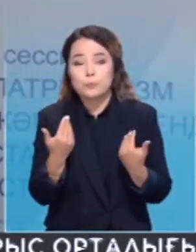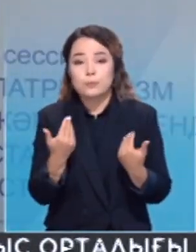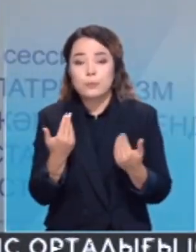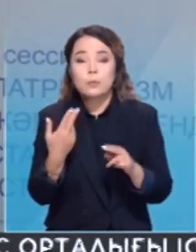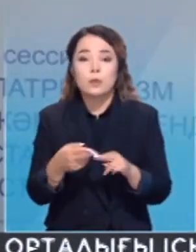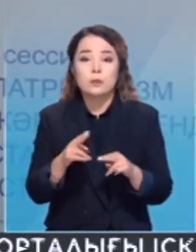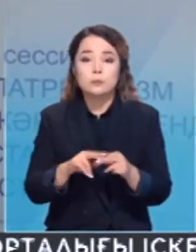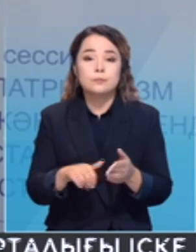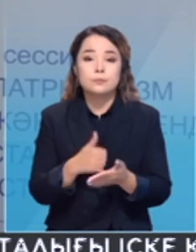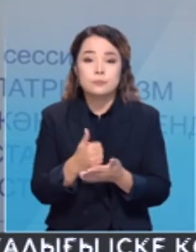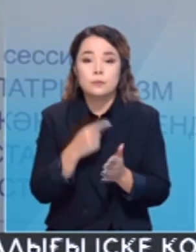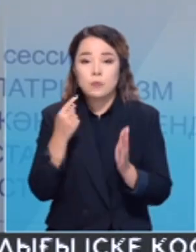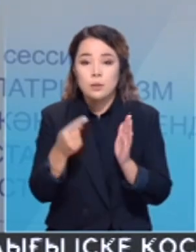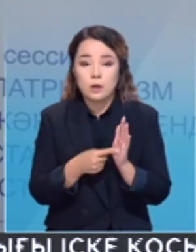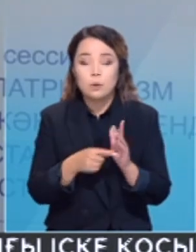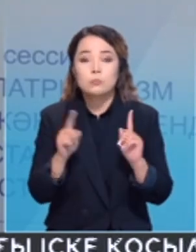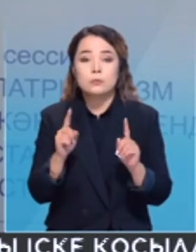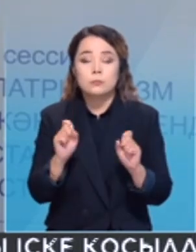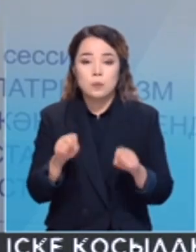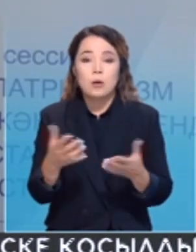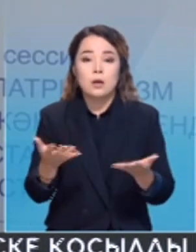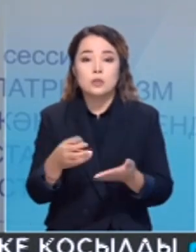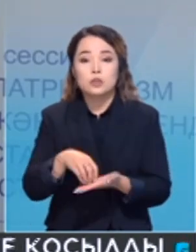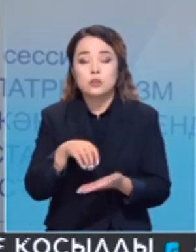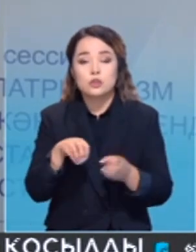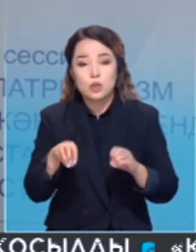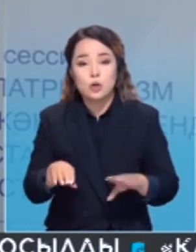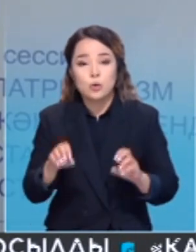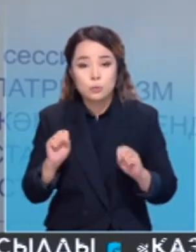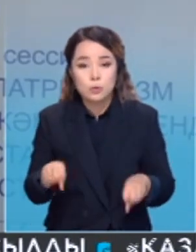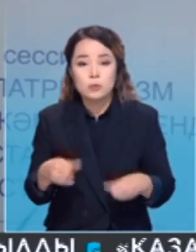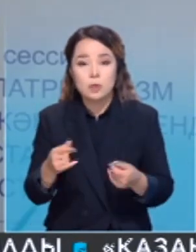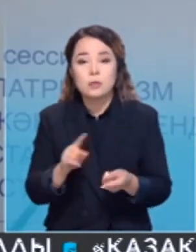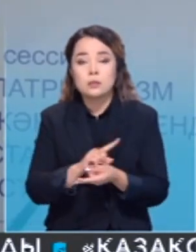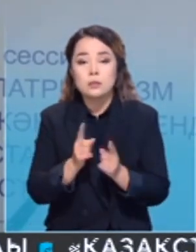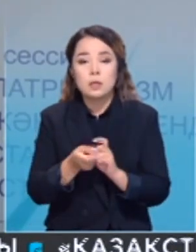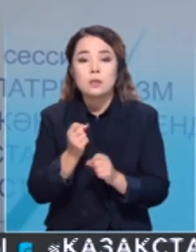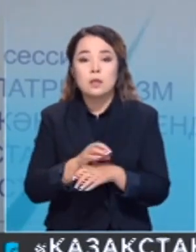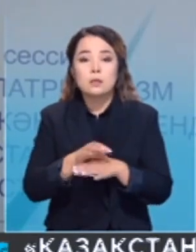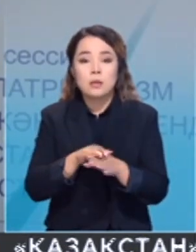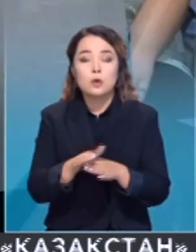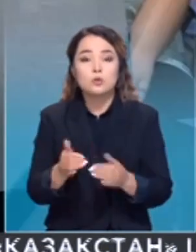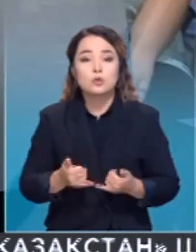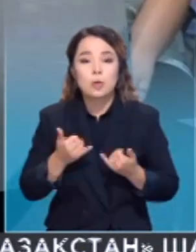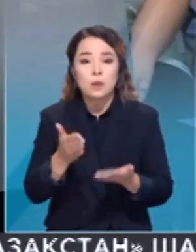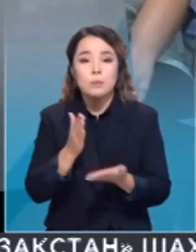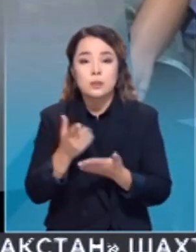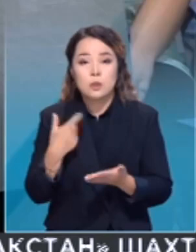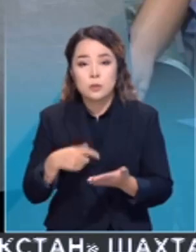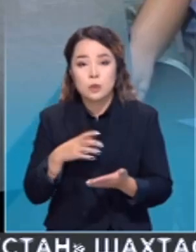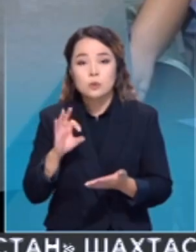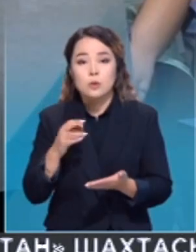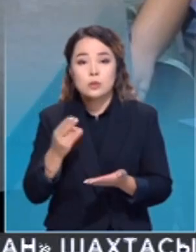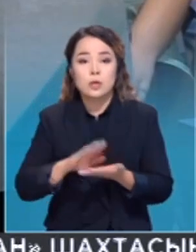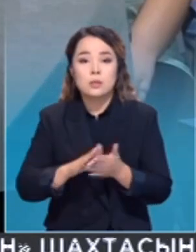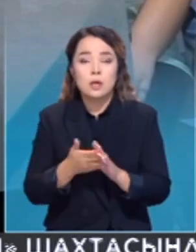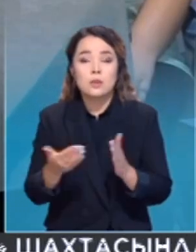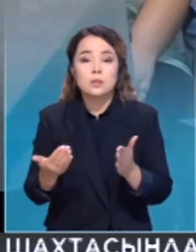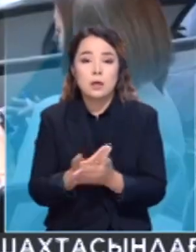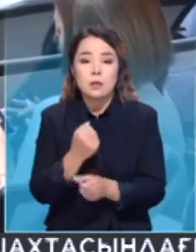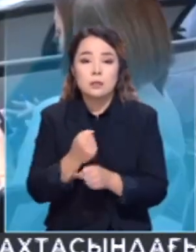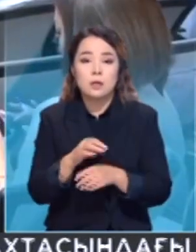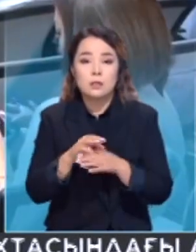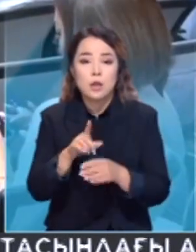Бұл ең бірінші мәселе. Бұны қалай шешуге болады, оны айту керек. Не істеуіміз керек? Өздерінің ұсыныстары бар. Екіншіден жаңа әлеуметтік жағдай. Бұл